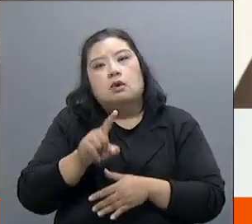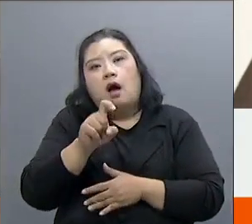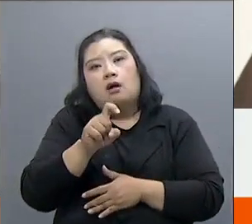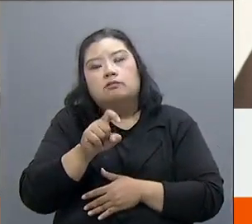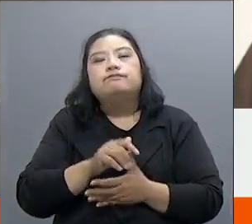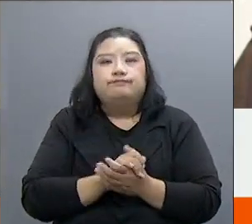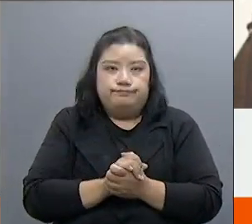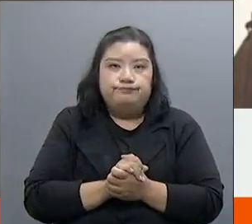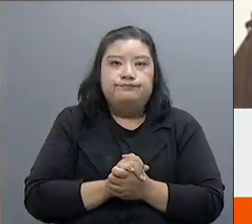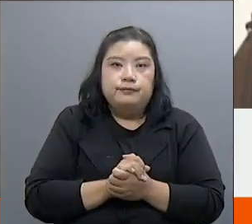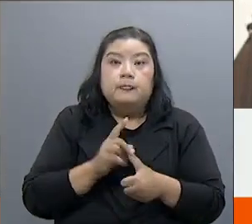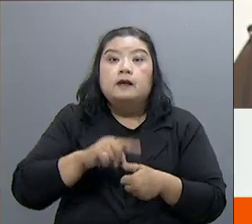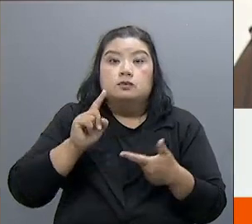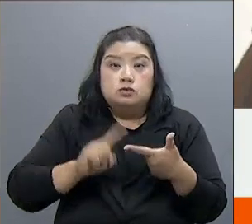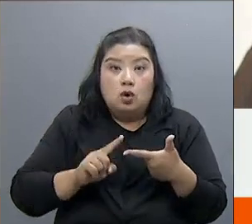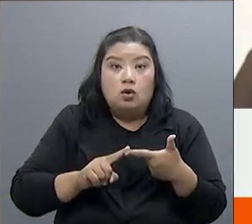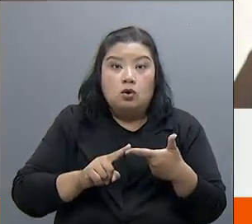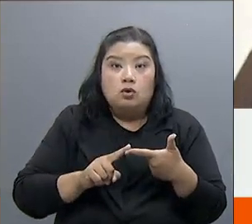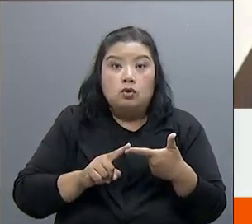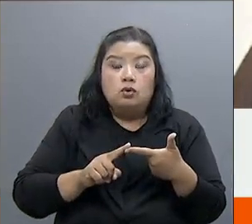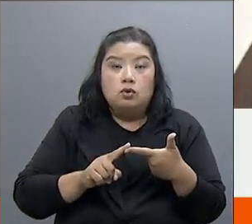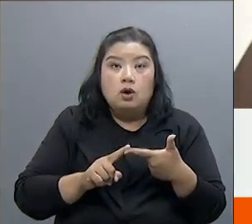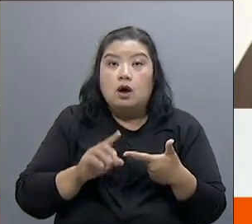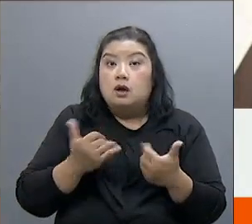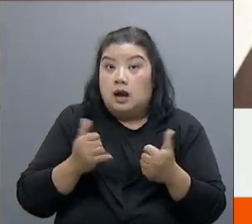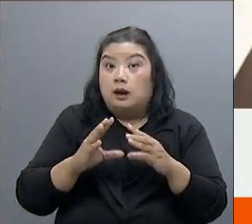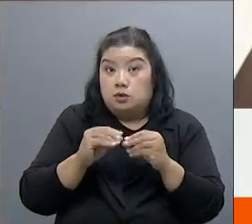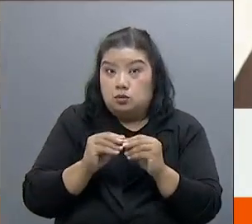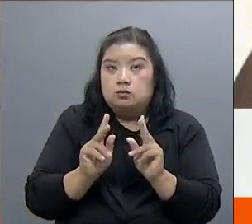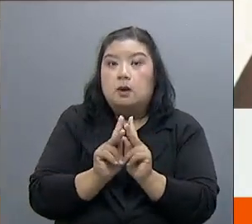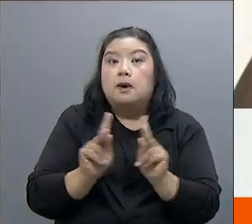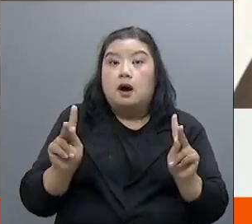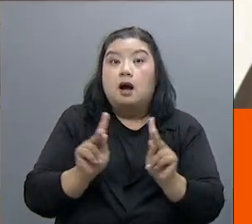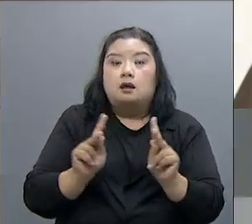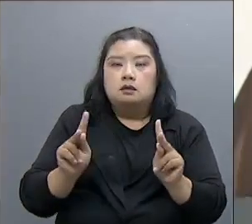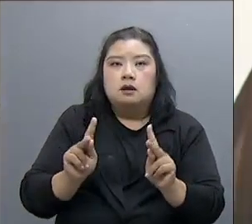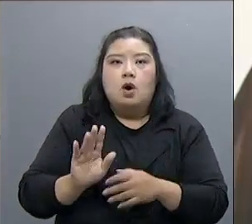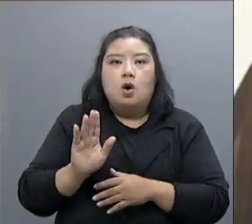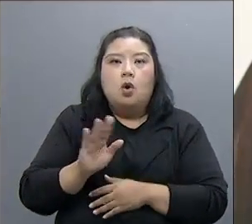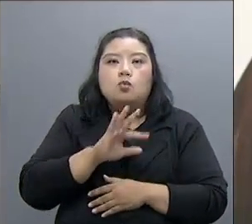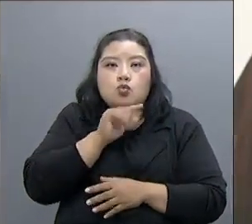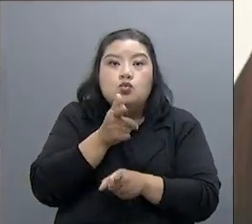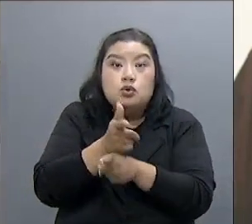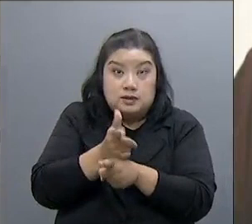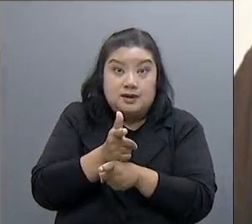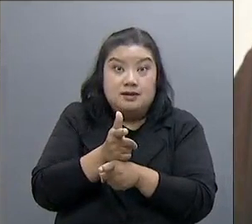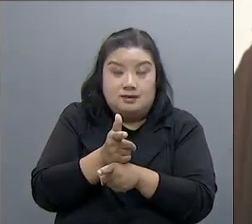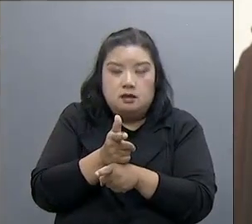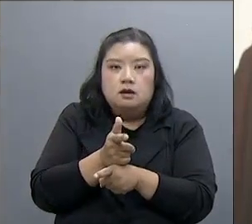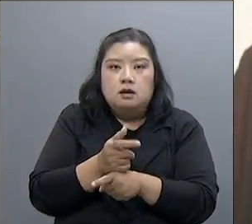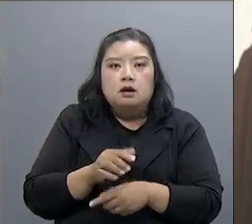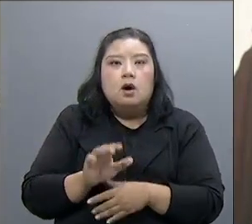ใหญ่และปัญหาที่สองคือในการประชุมคณะกรรมการบอร์ดของหมูเรียกว่าพิกบอร์ดนะครับ